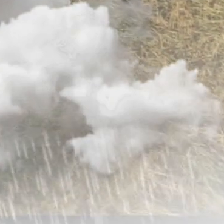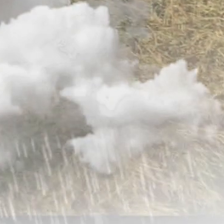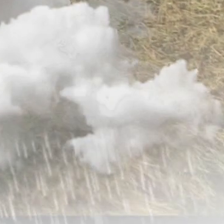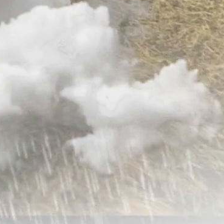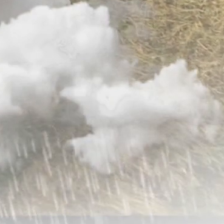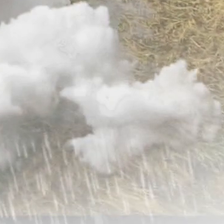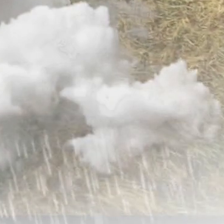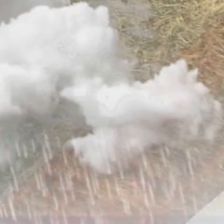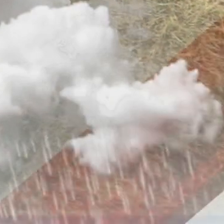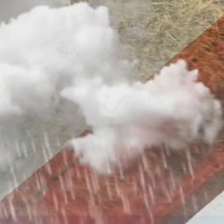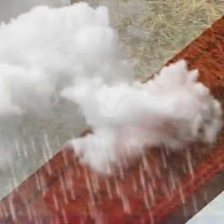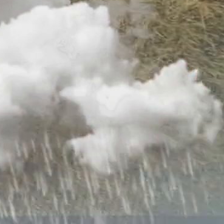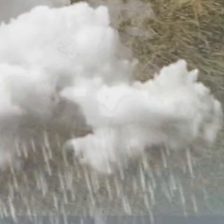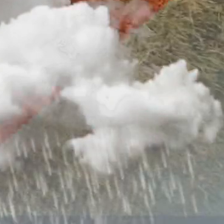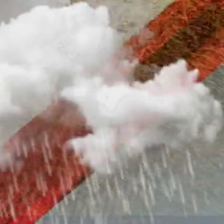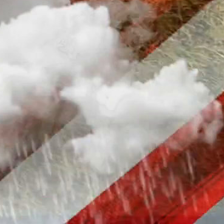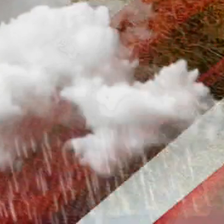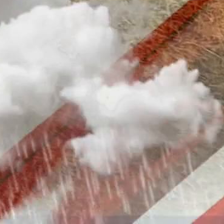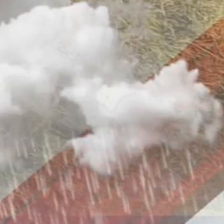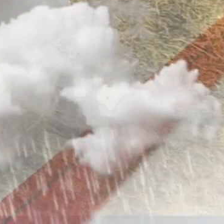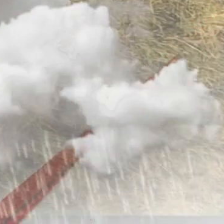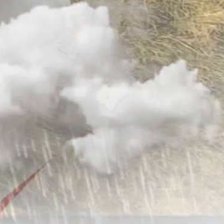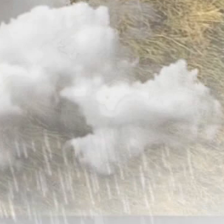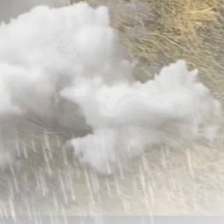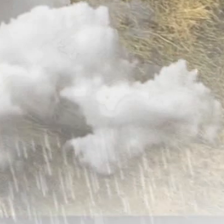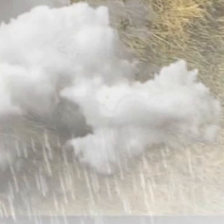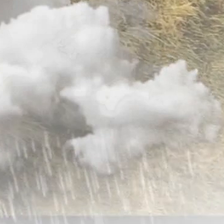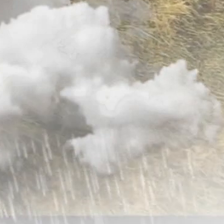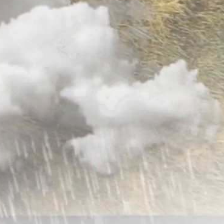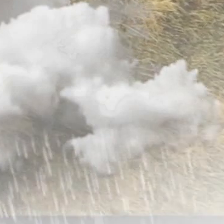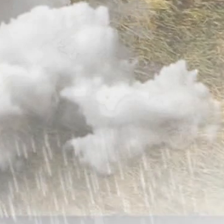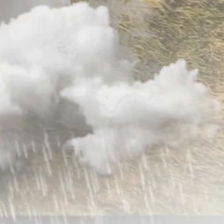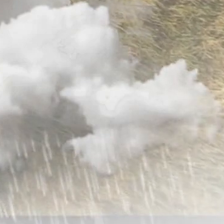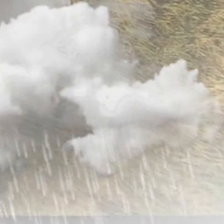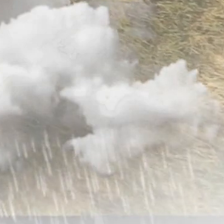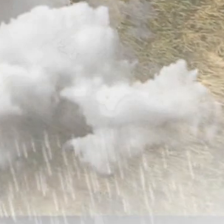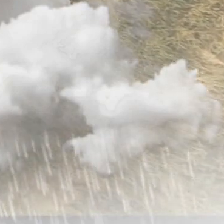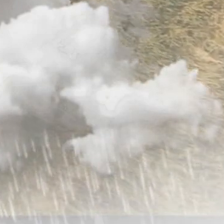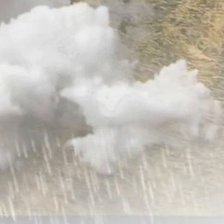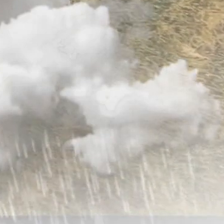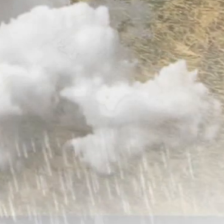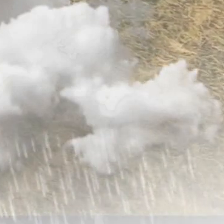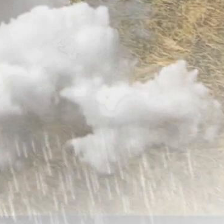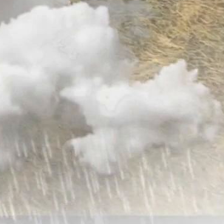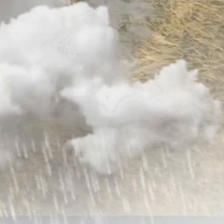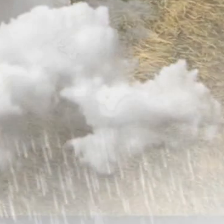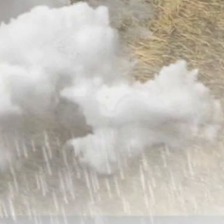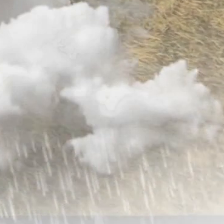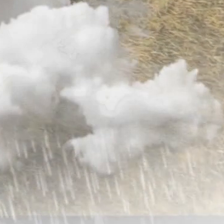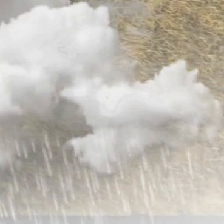Вецер заходні 3-5 метраў за секунду. Атмасферны ціск 758 міліметраў ртутнага